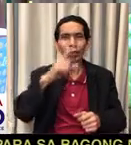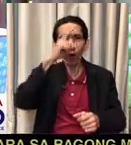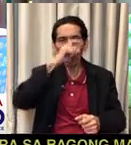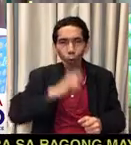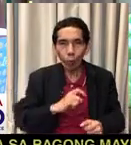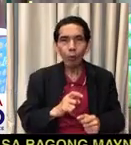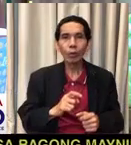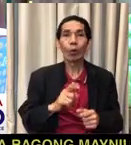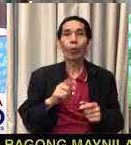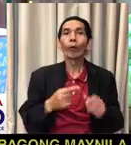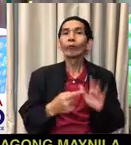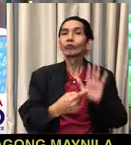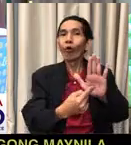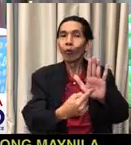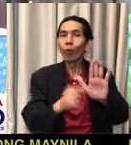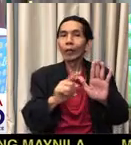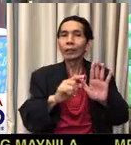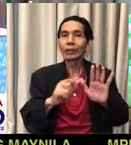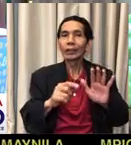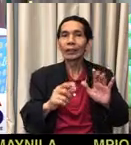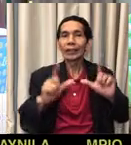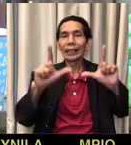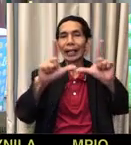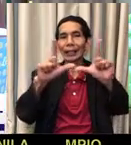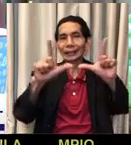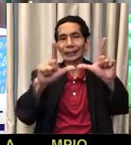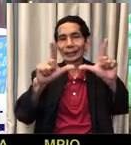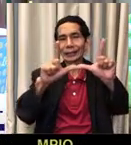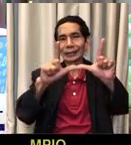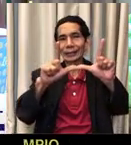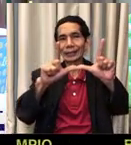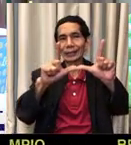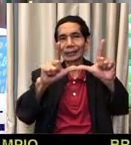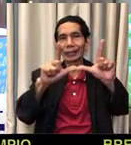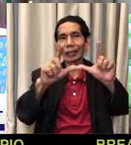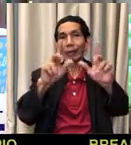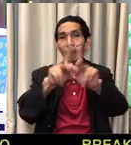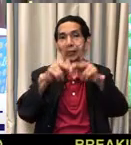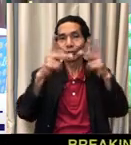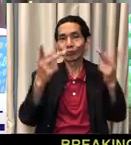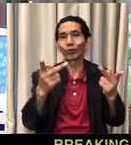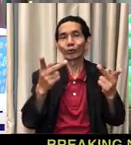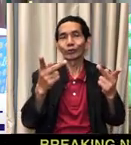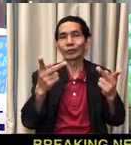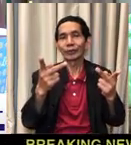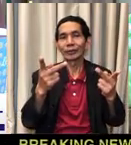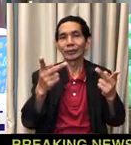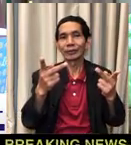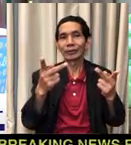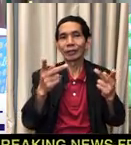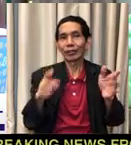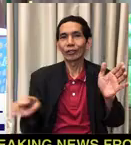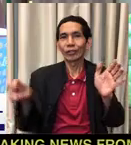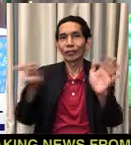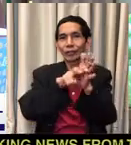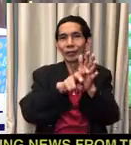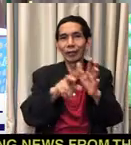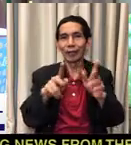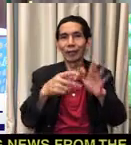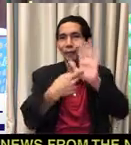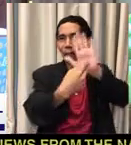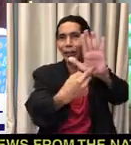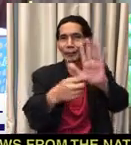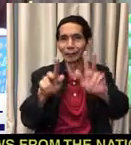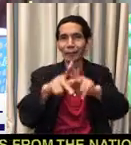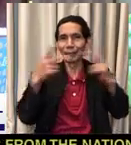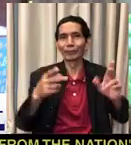O di ano pwede mo ipakita? Lisensya. Passport. O, Kalaan mo, sumakay ka lang ng jeep, passport ang dala mo.